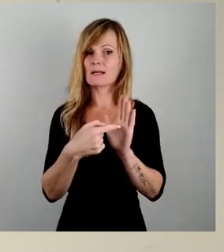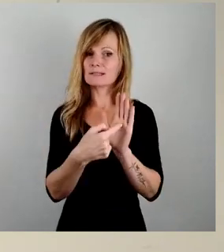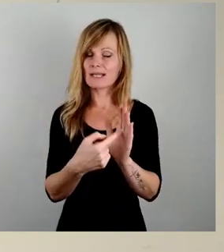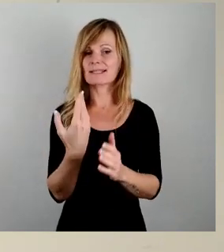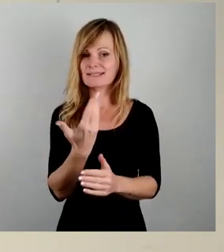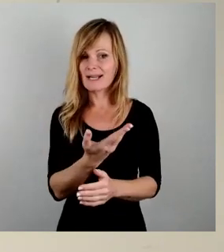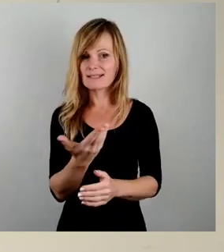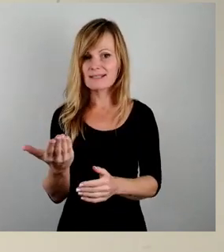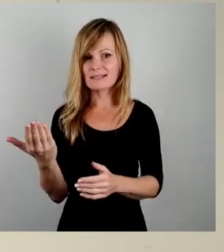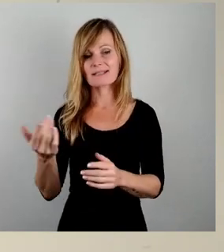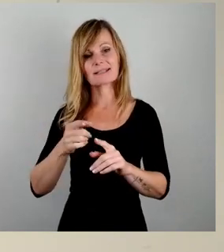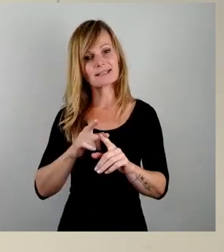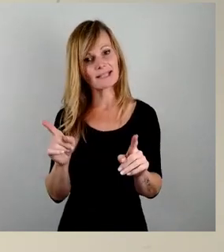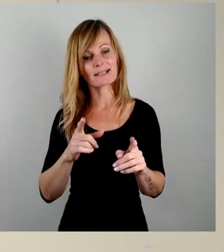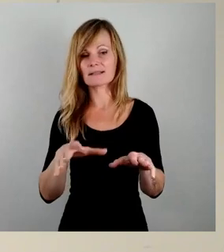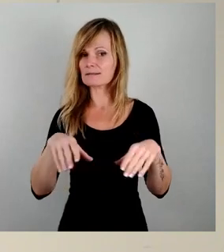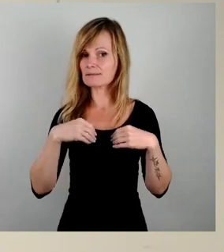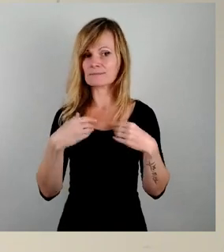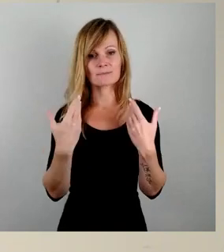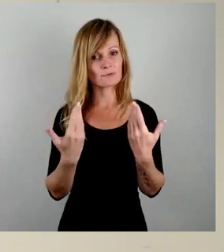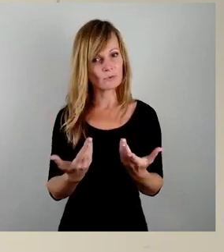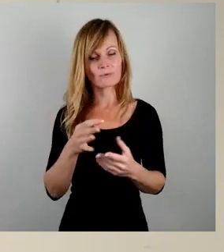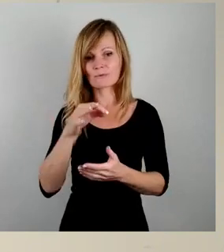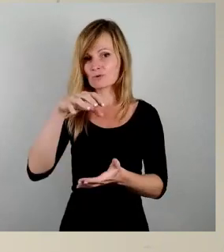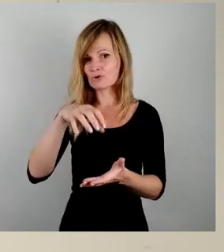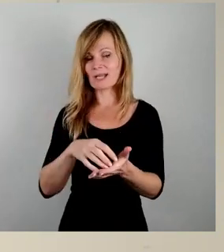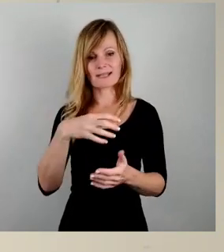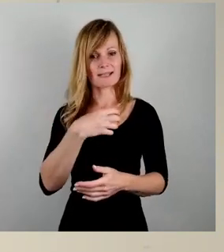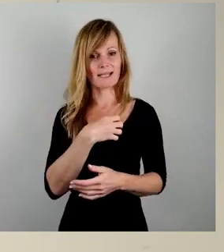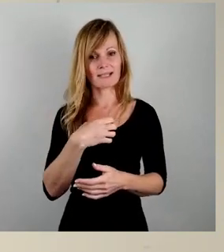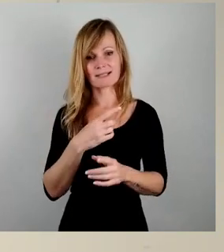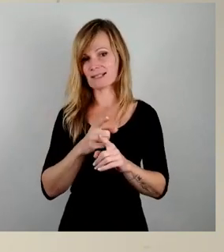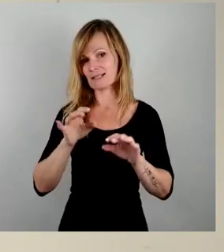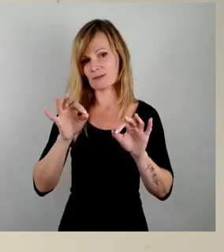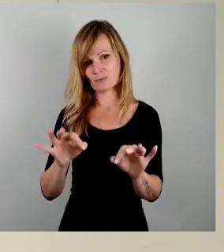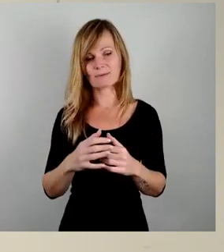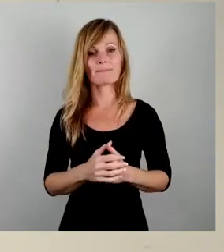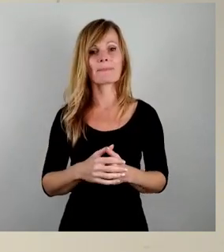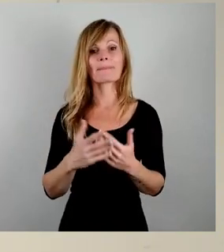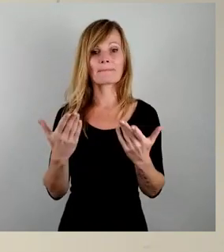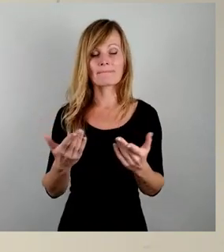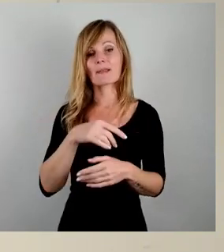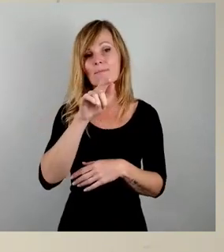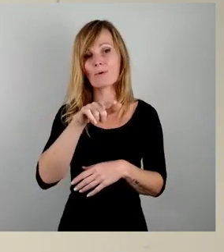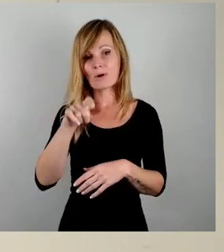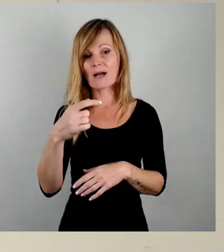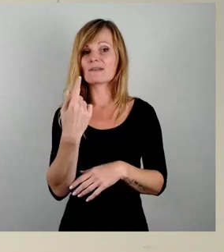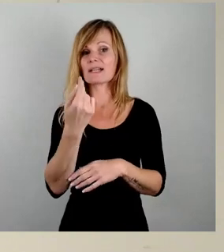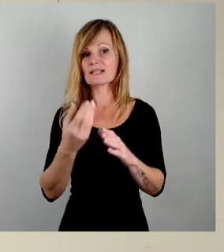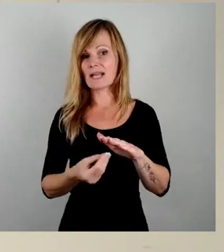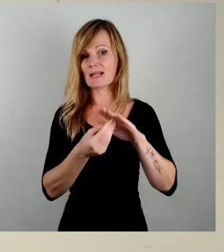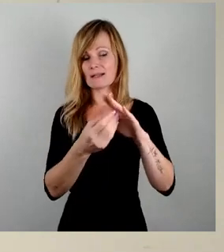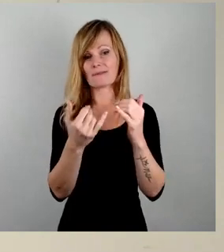das nicht zum Guten unserer Stadt gereicht. Der Punkt, wie wir Bürger finanziell nochmal unterstützen können, da geht es ja vor allen Dingen